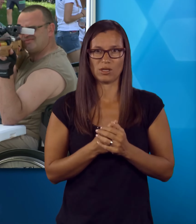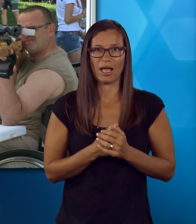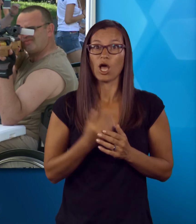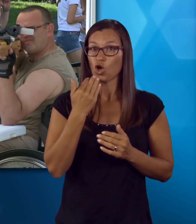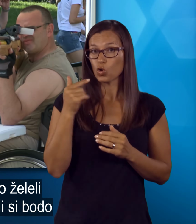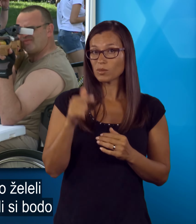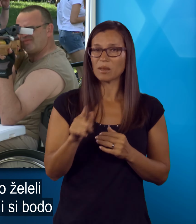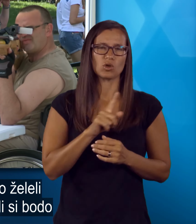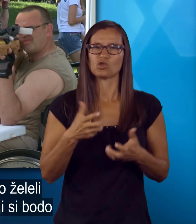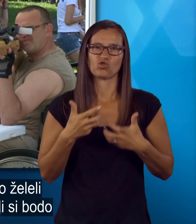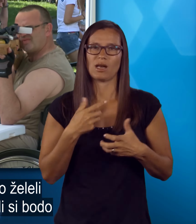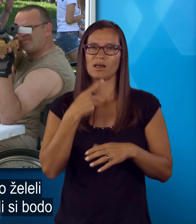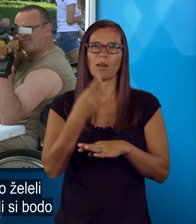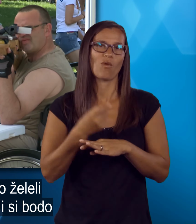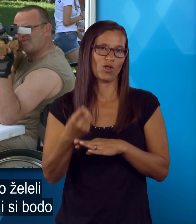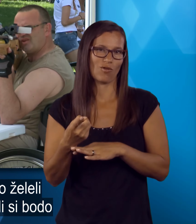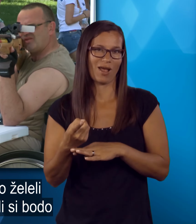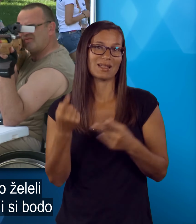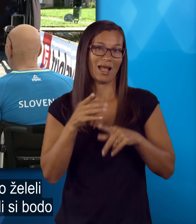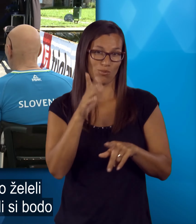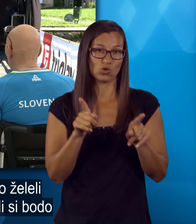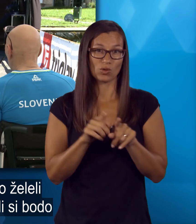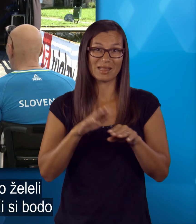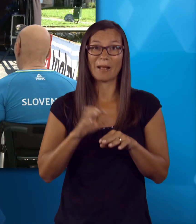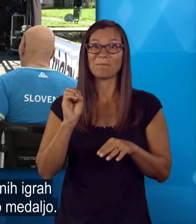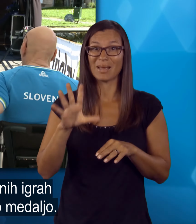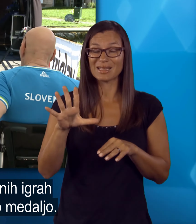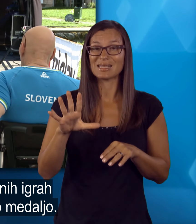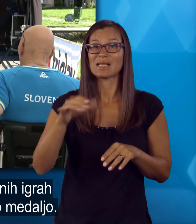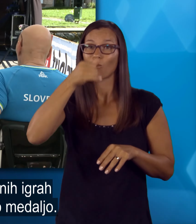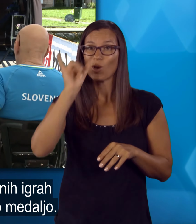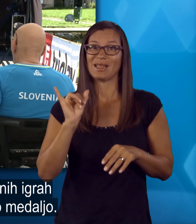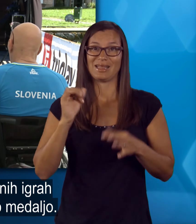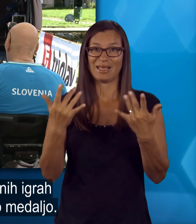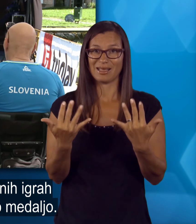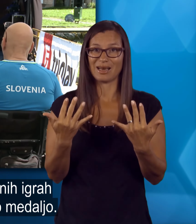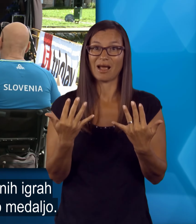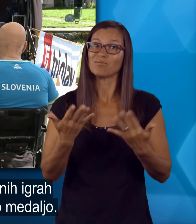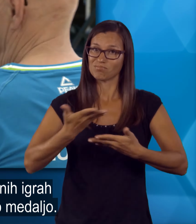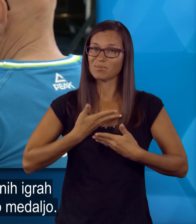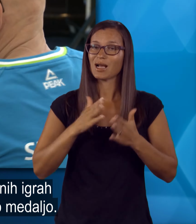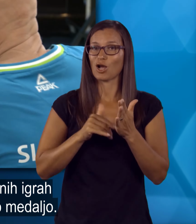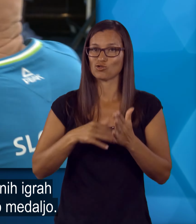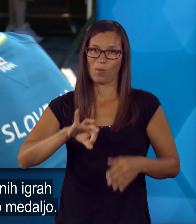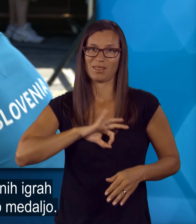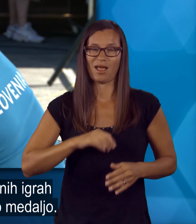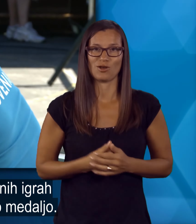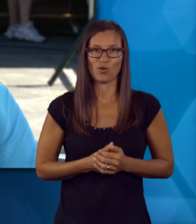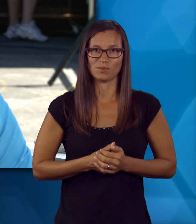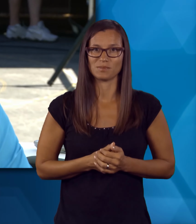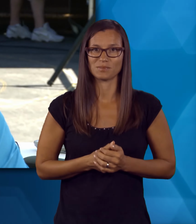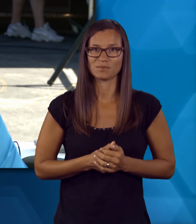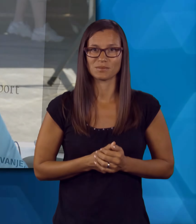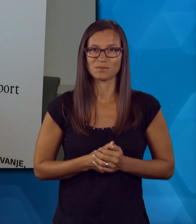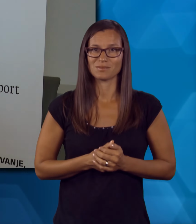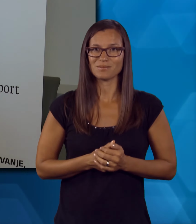Kljub temu niso želeli napovedovati, ali si bodo tudi na 15-ih poletnih igrah pristreljali kakšno medaljo.